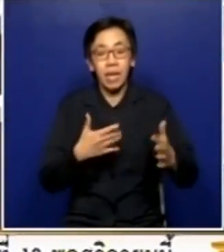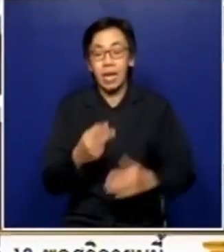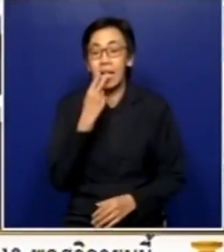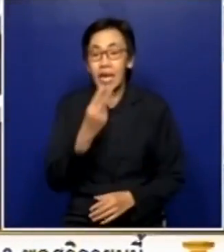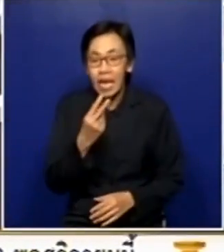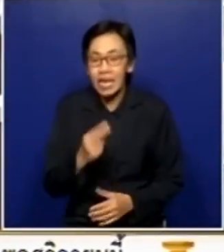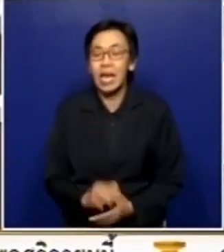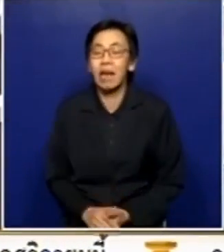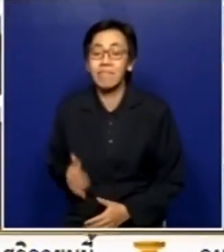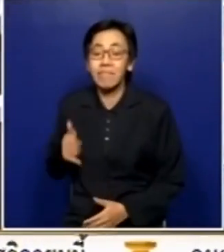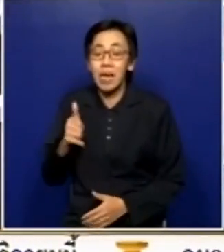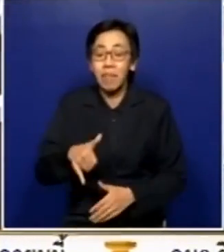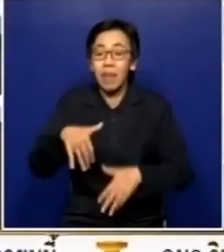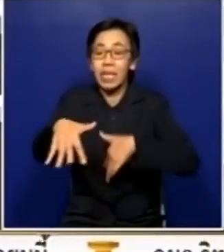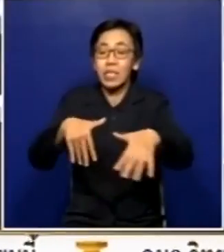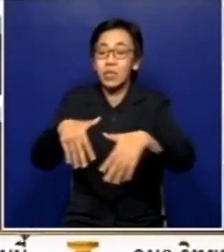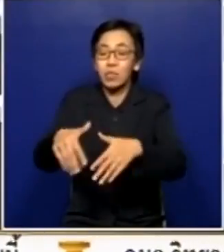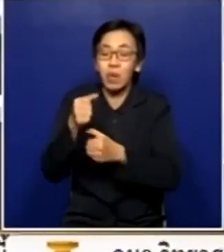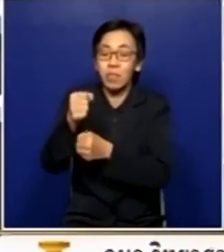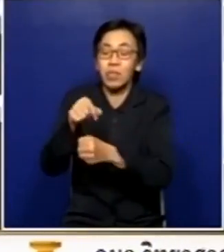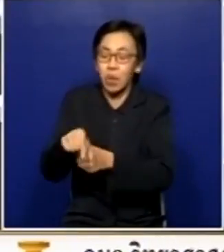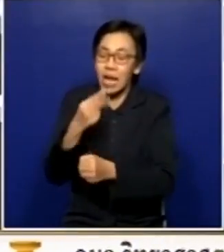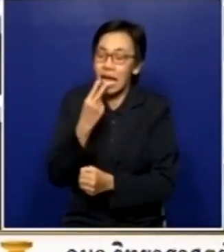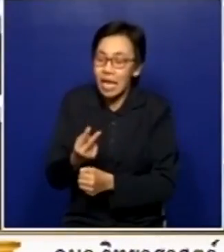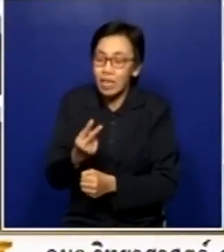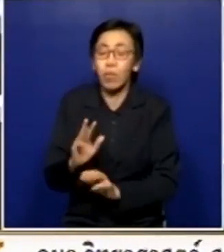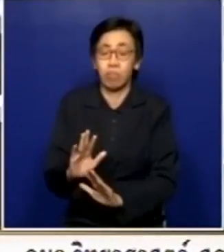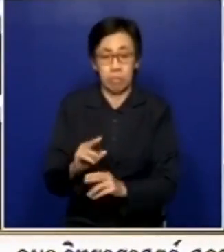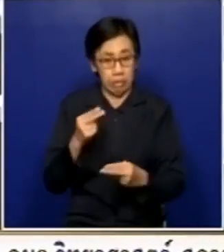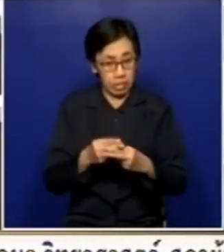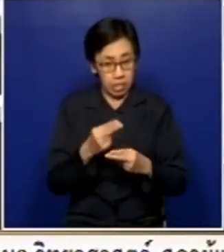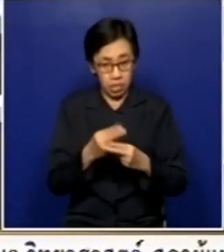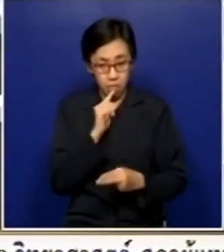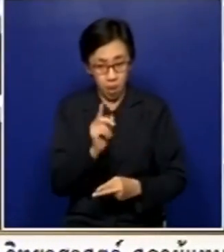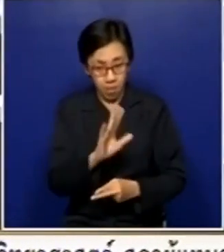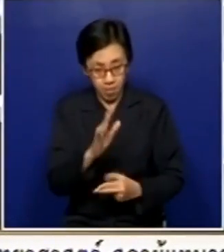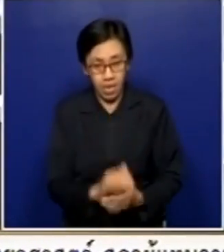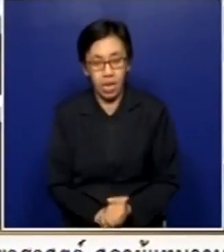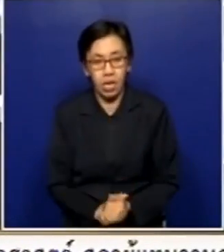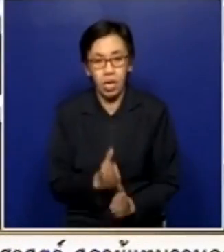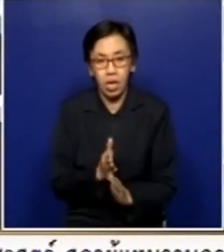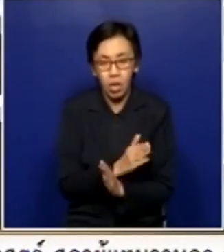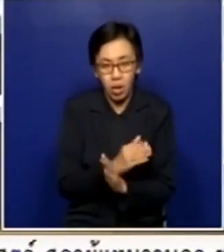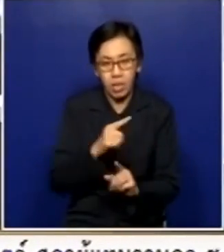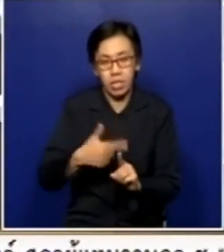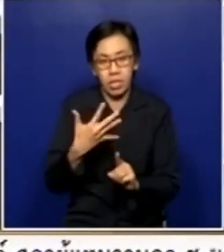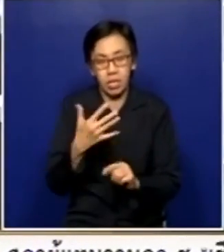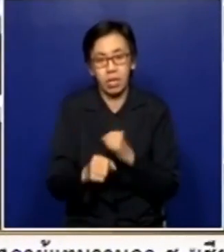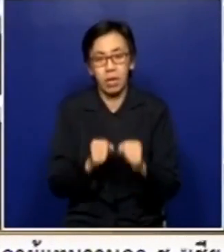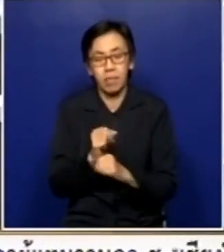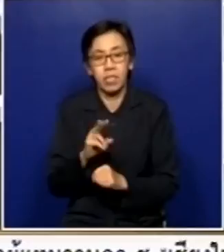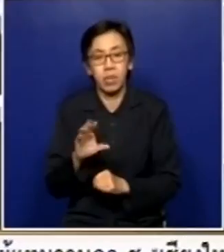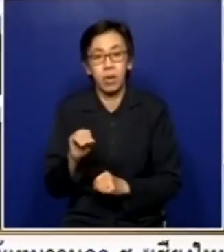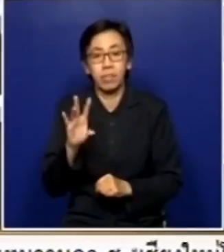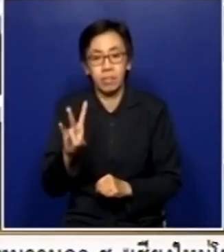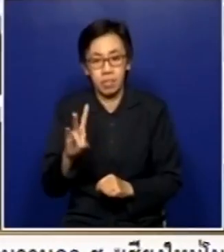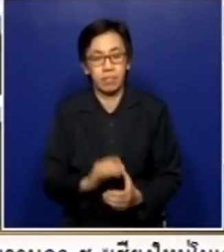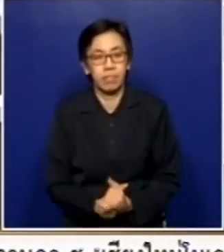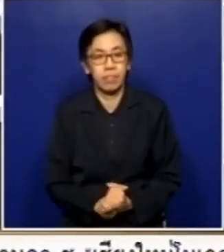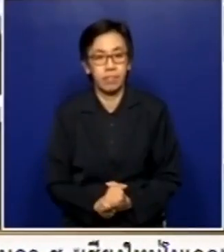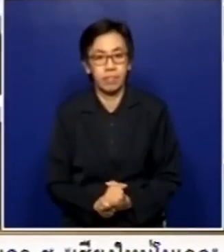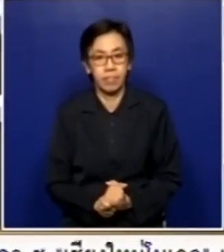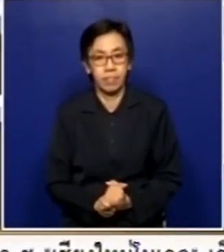ครับกลอน 22พฤษภาคม 57นั้นเกิดเหตุการณ์